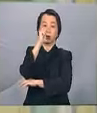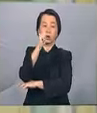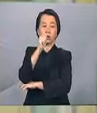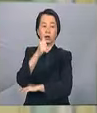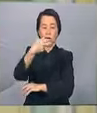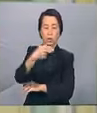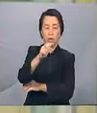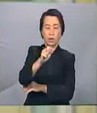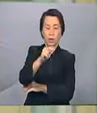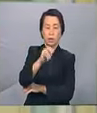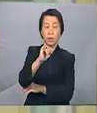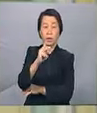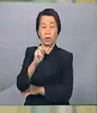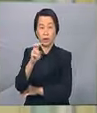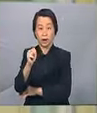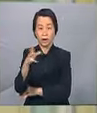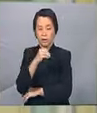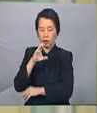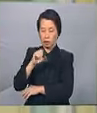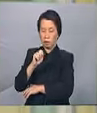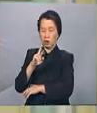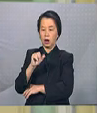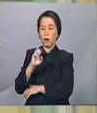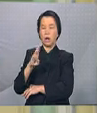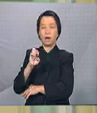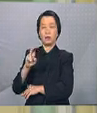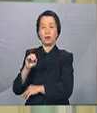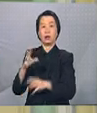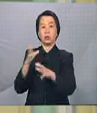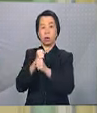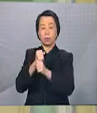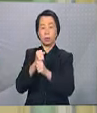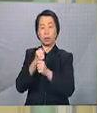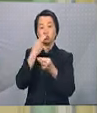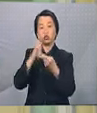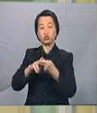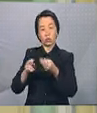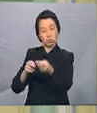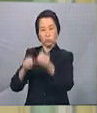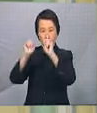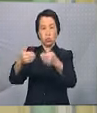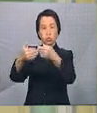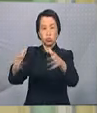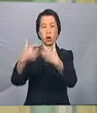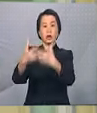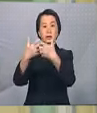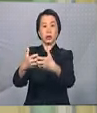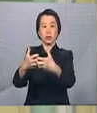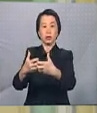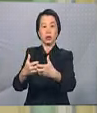Heineken dan Carlsberg yang mendapat surat pelepasan untuk pembukaan kilang mereka. Hari